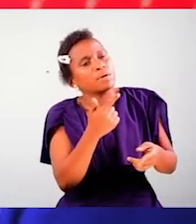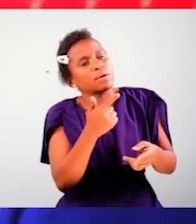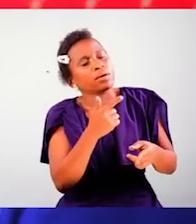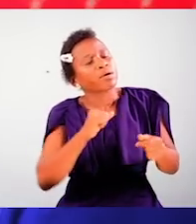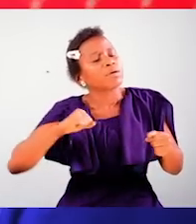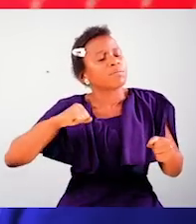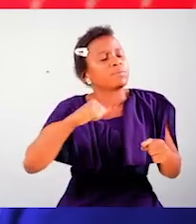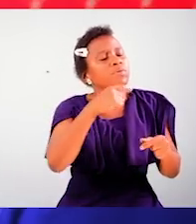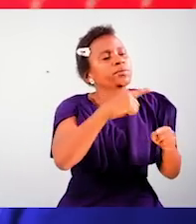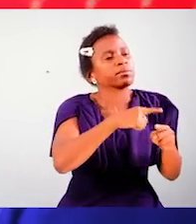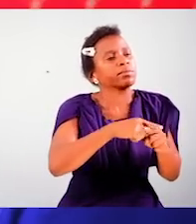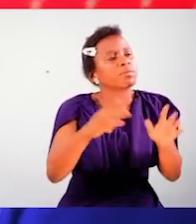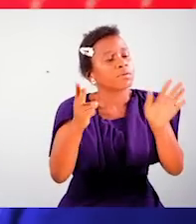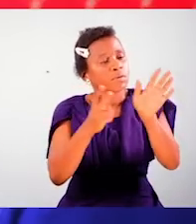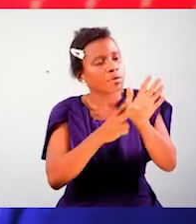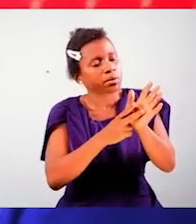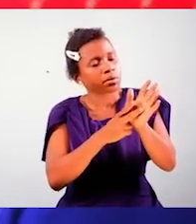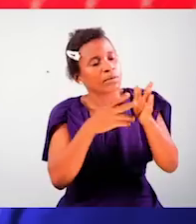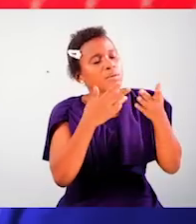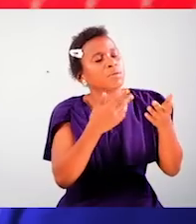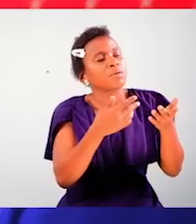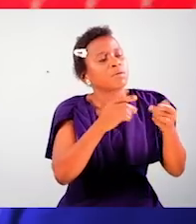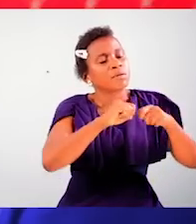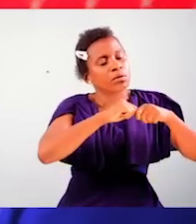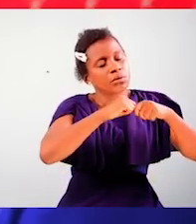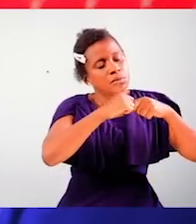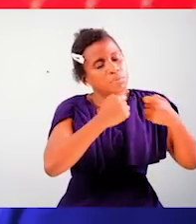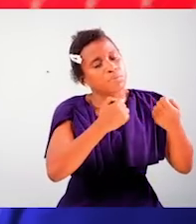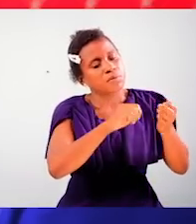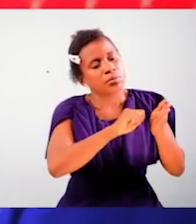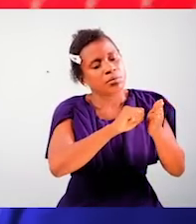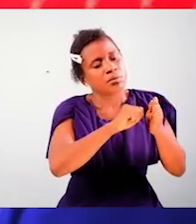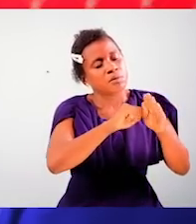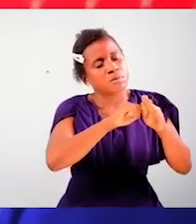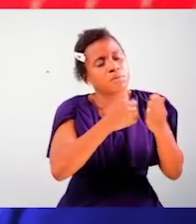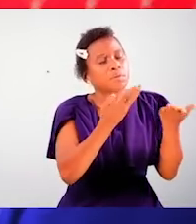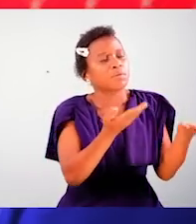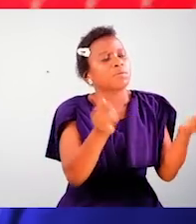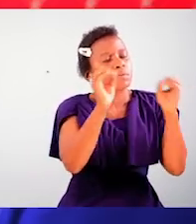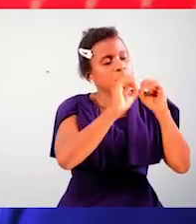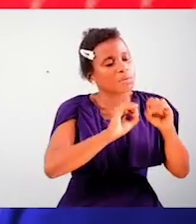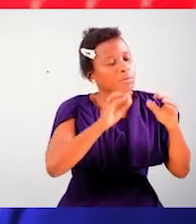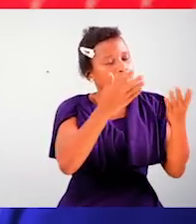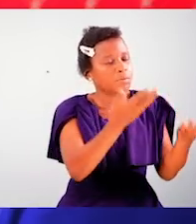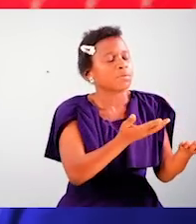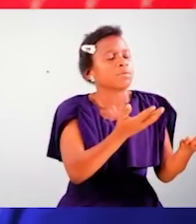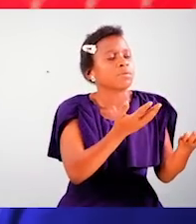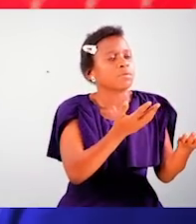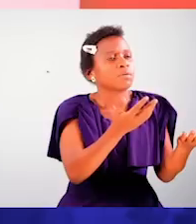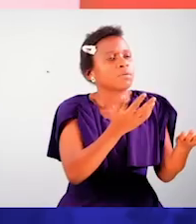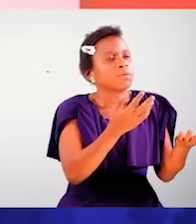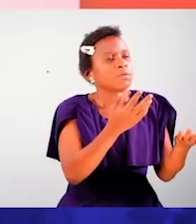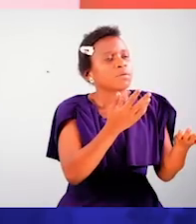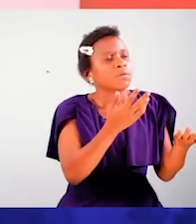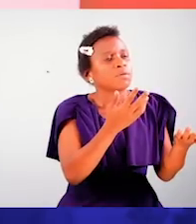hazijatolewa risiti ya EFD. Yani uthibitisho mwingine unaohitaji ni upi? Zaidi ya kuchukua ile ripoti na